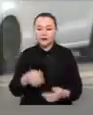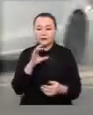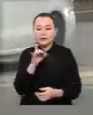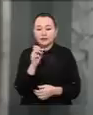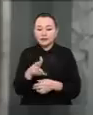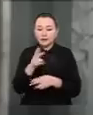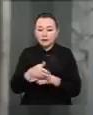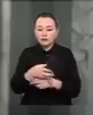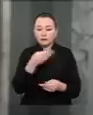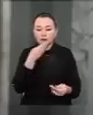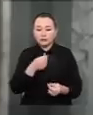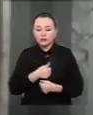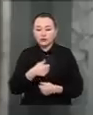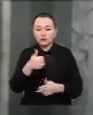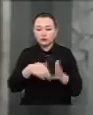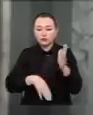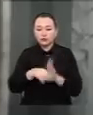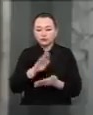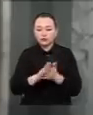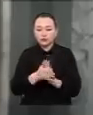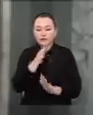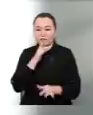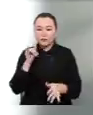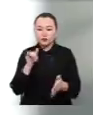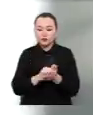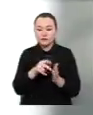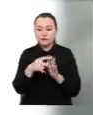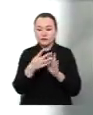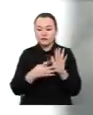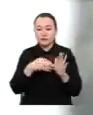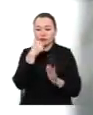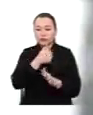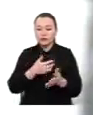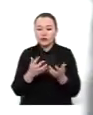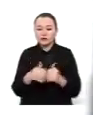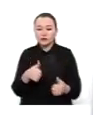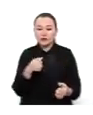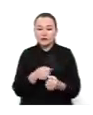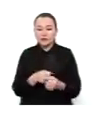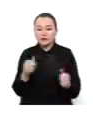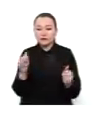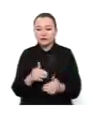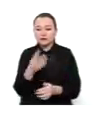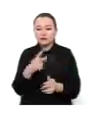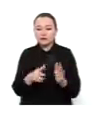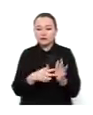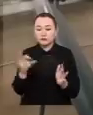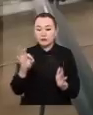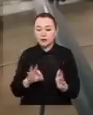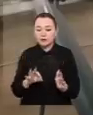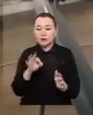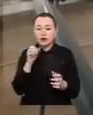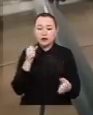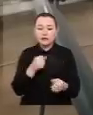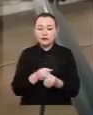Сергеки эффективно, уверяют в полиции. С момента их появления, то есть 2019 года, количество аварий снизилось на 28%, а